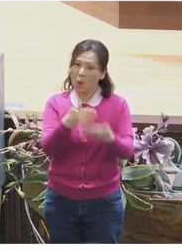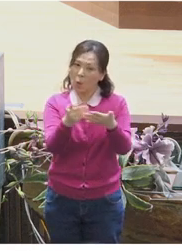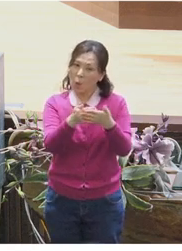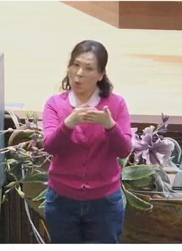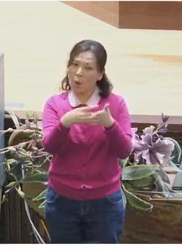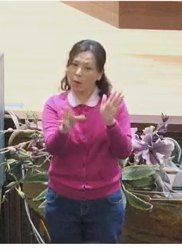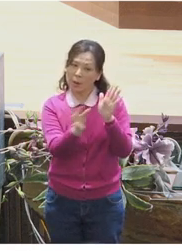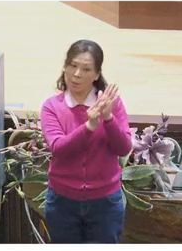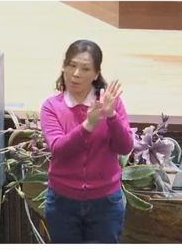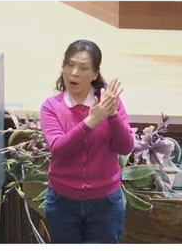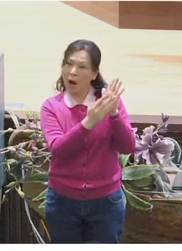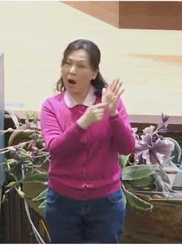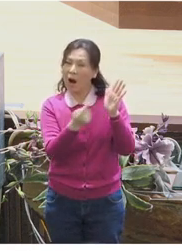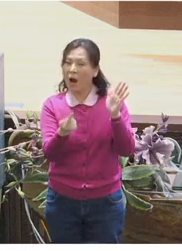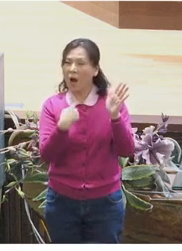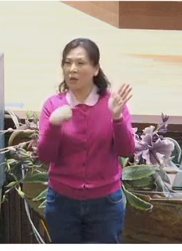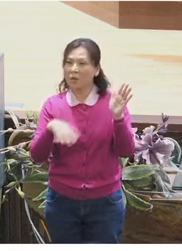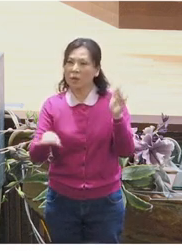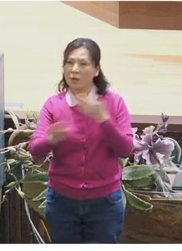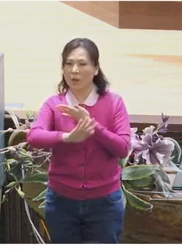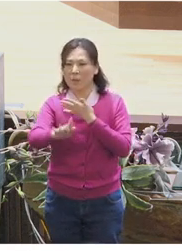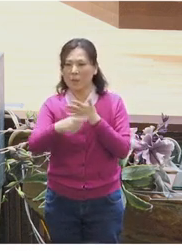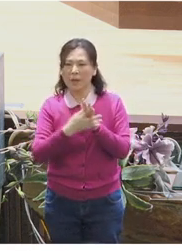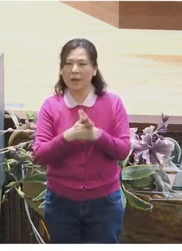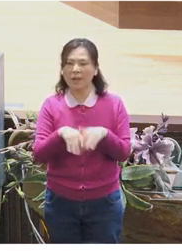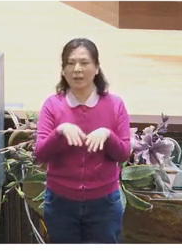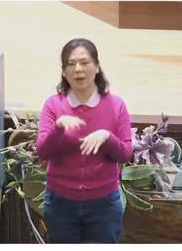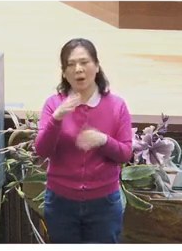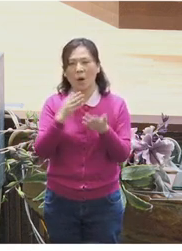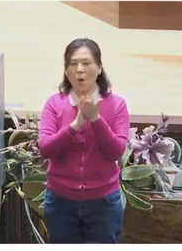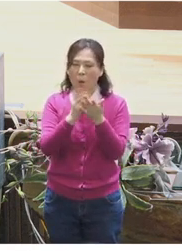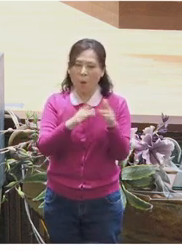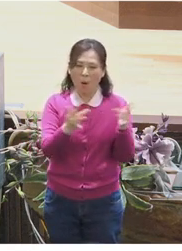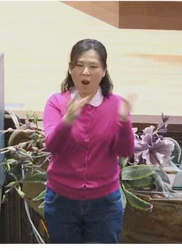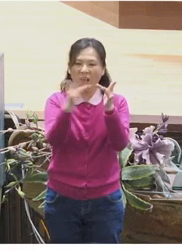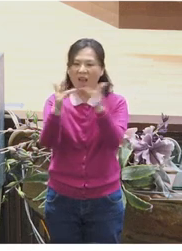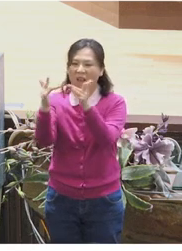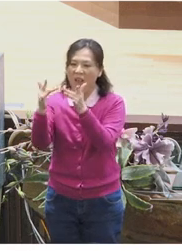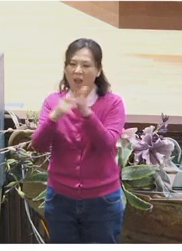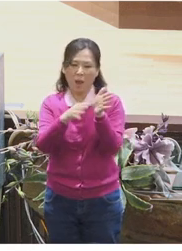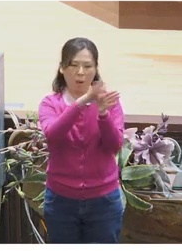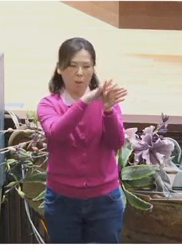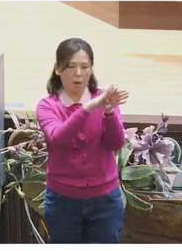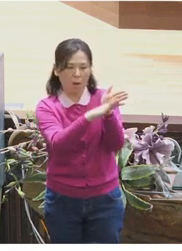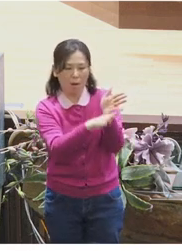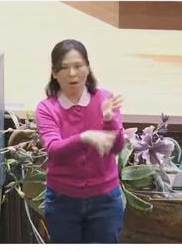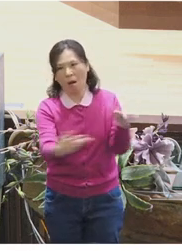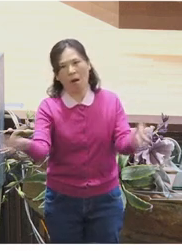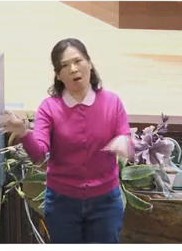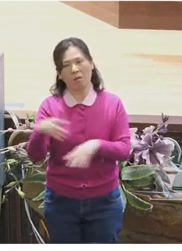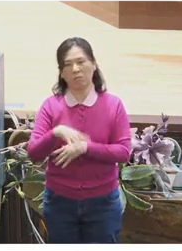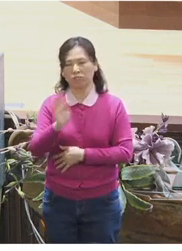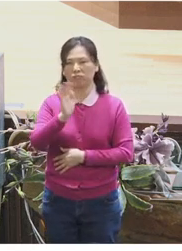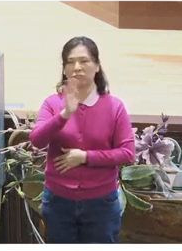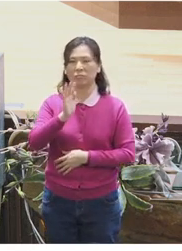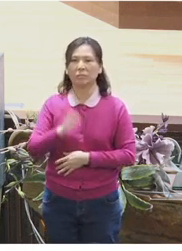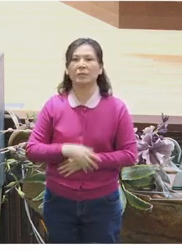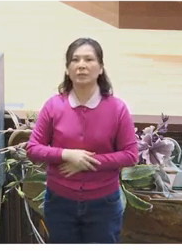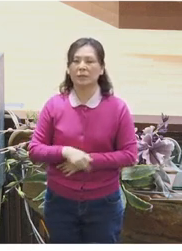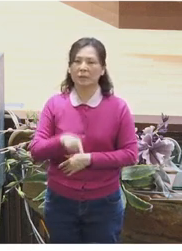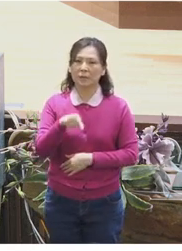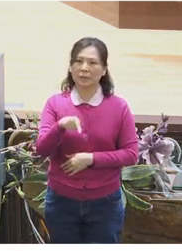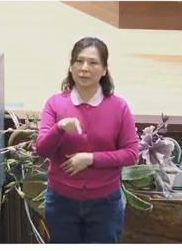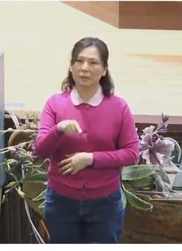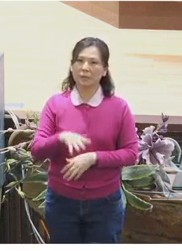然后旁边放一些参考书目或一些超连结、哦、因为当就是有人去二创的时候，那些一定都被拿掉了，一定